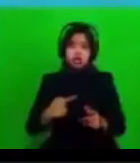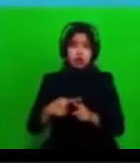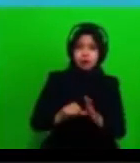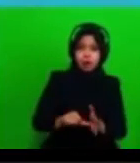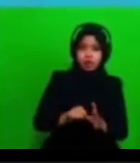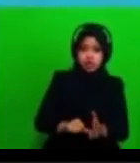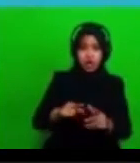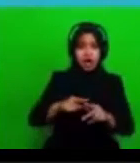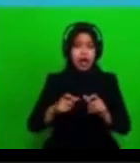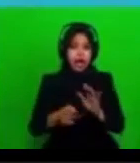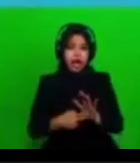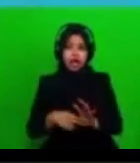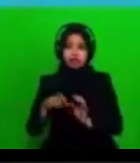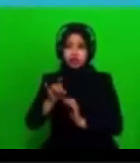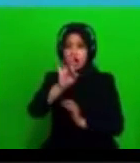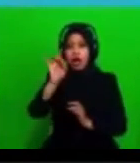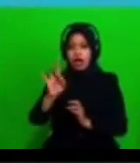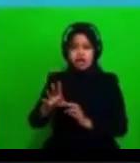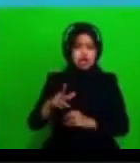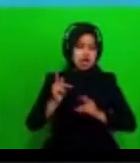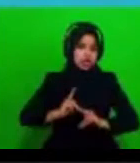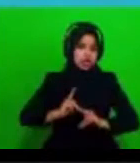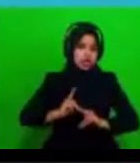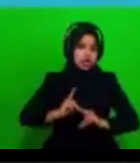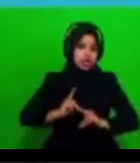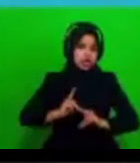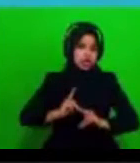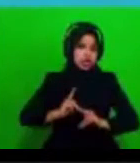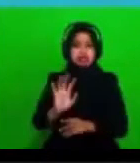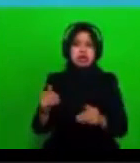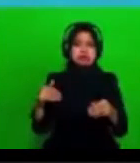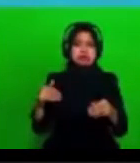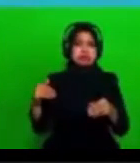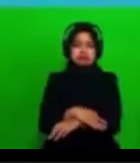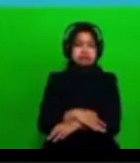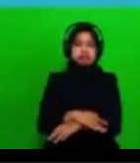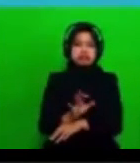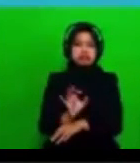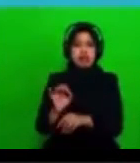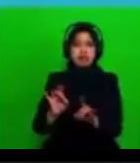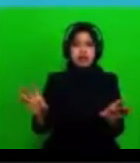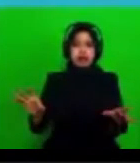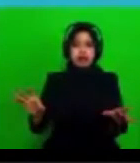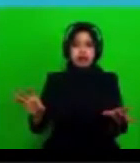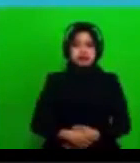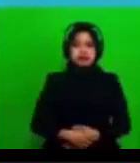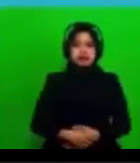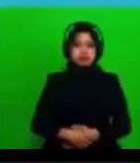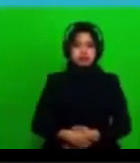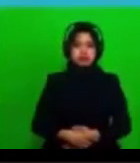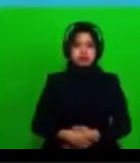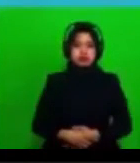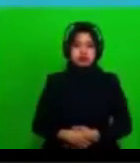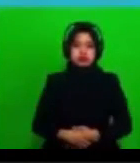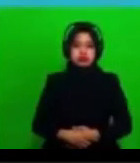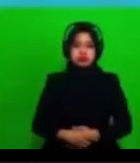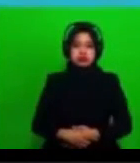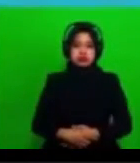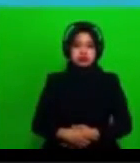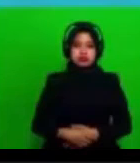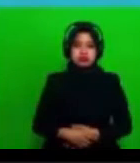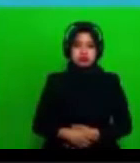bimbel AN, bimbel survei karakter. Nah, ini nggak relevan. Nggak relevan. Next slide.